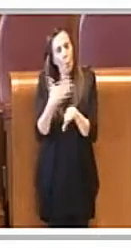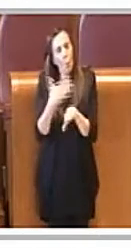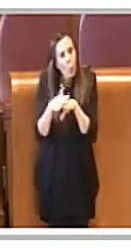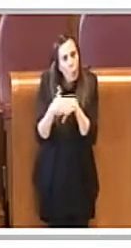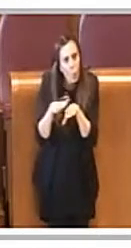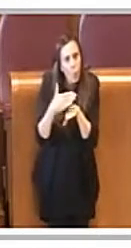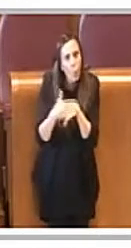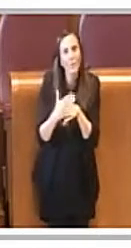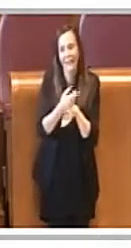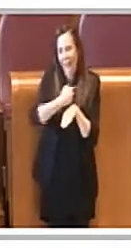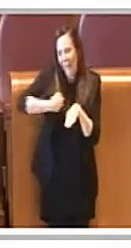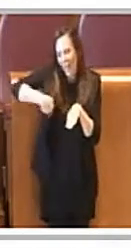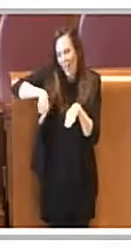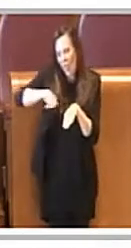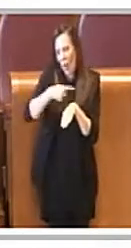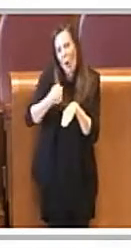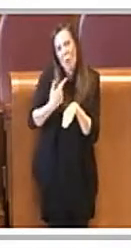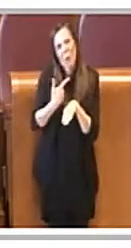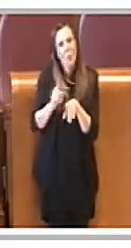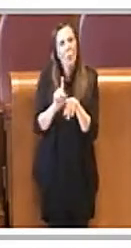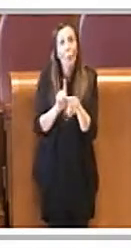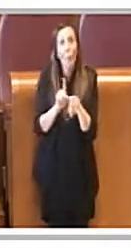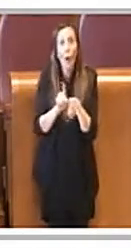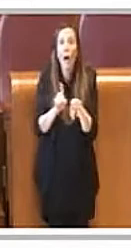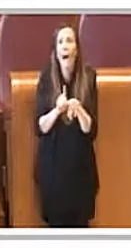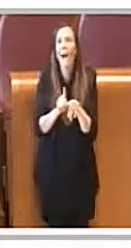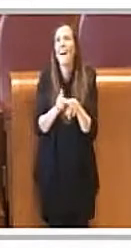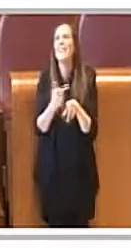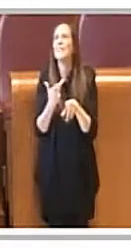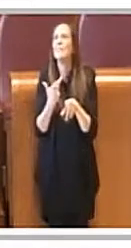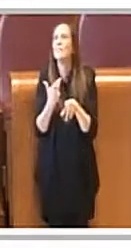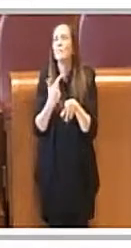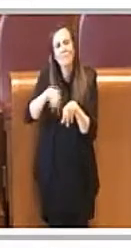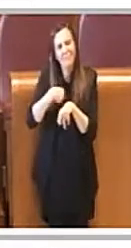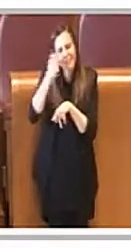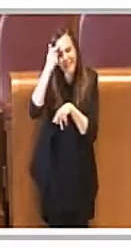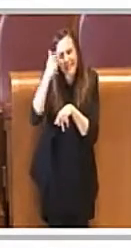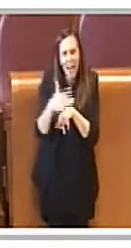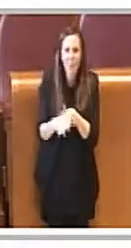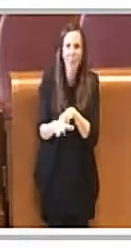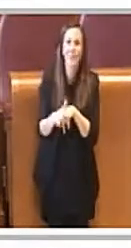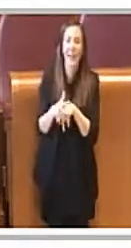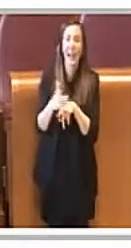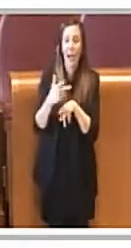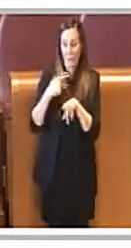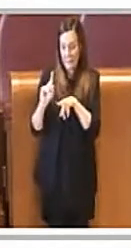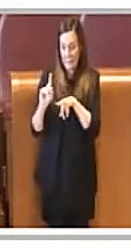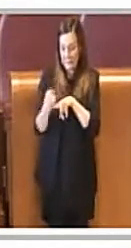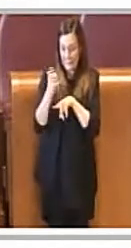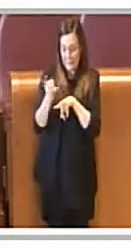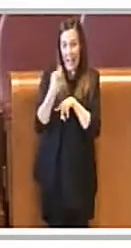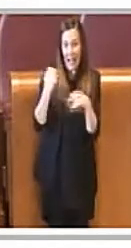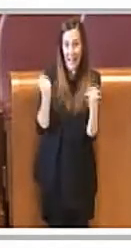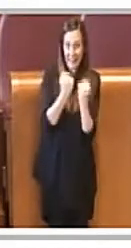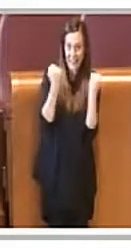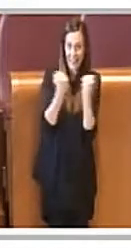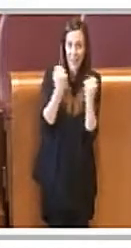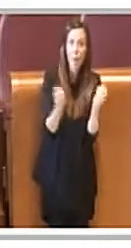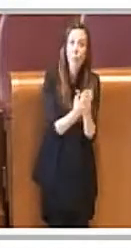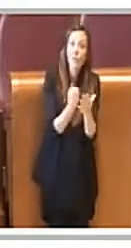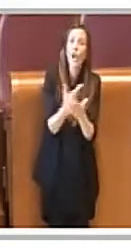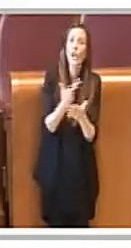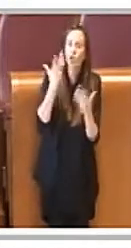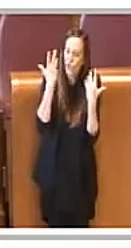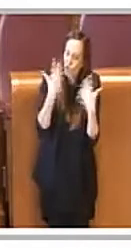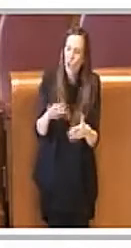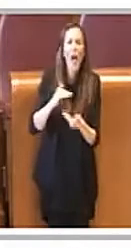veramente ci costerebbe poco portare avanti, perché noi sappiamo, perché l'abbiamo rilevato in molte attività produttive, che c'è solidarietà già